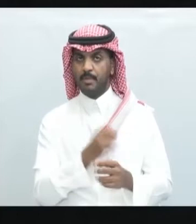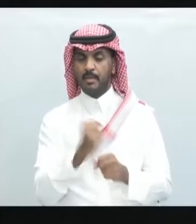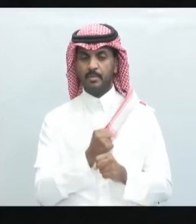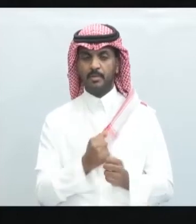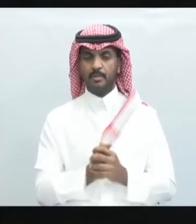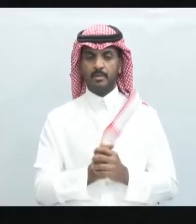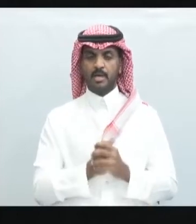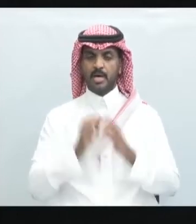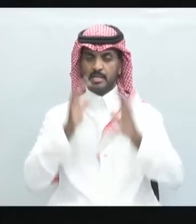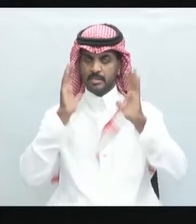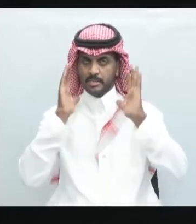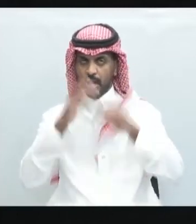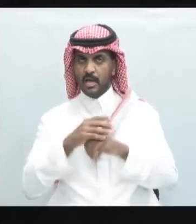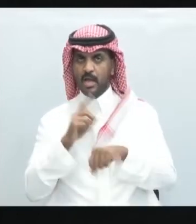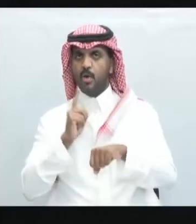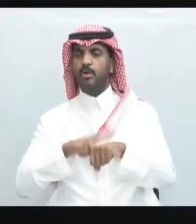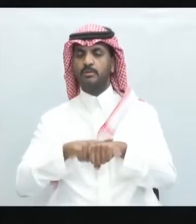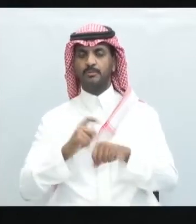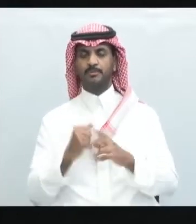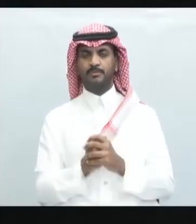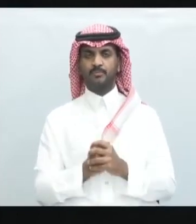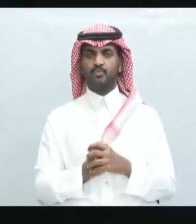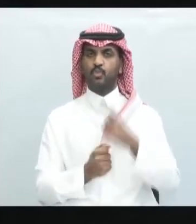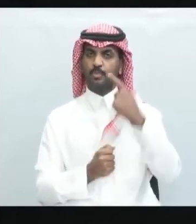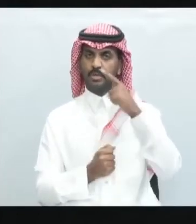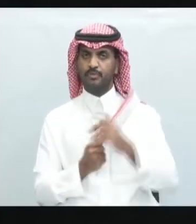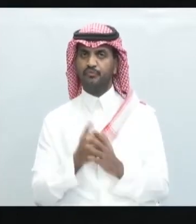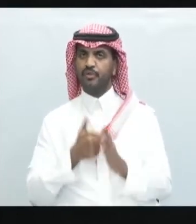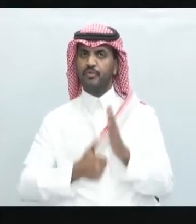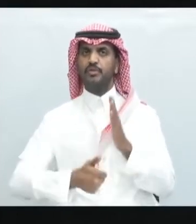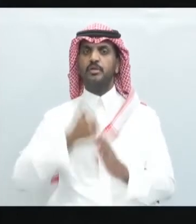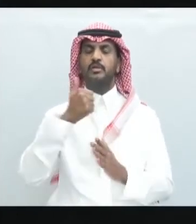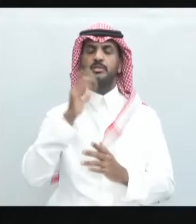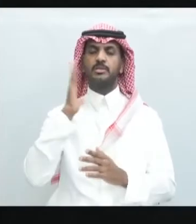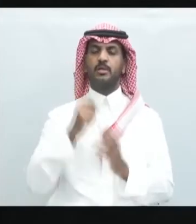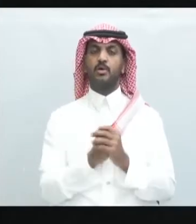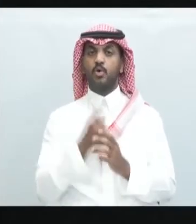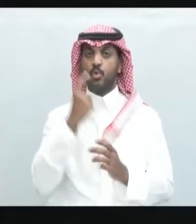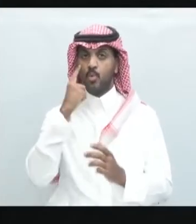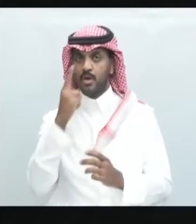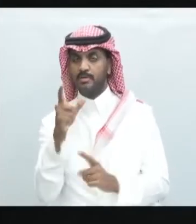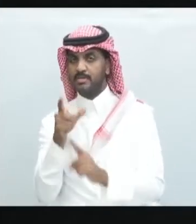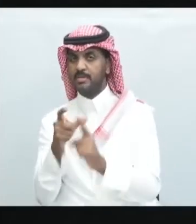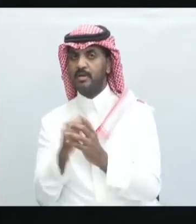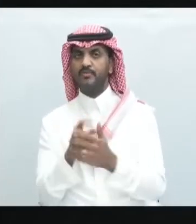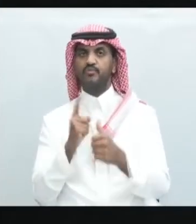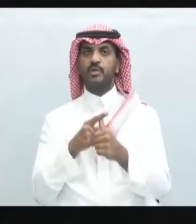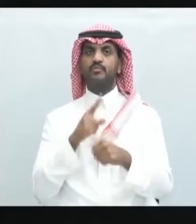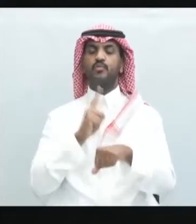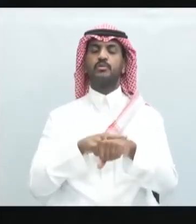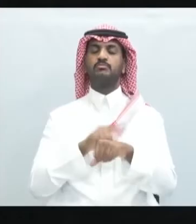الله قال الصلاه على وقتها وهذا يبين فضيله الصلاه وان يحرص الانسان ان يصليها في وقتها